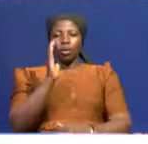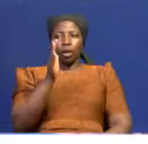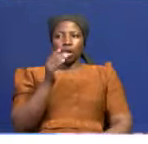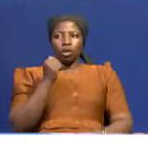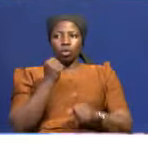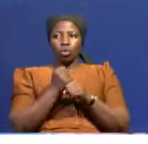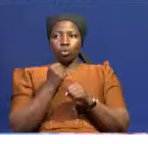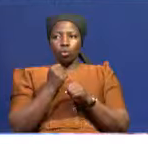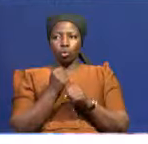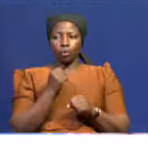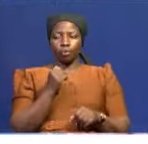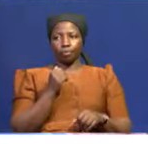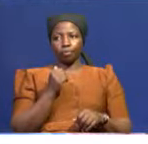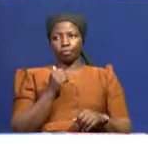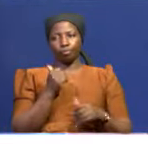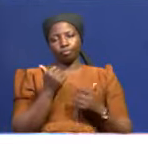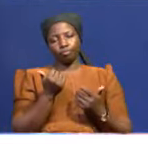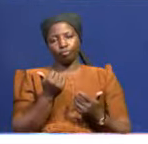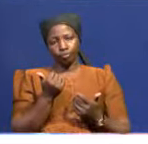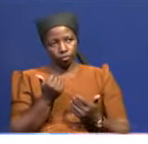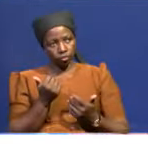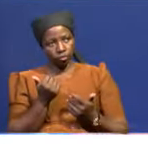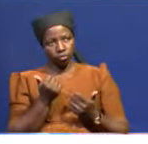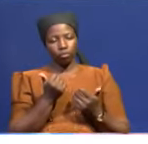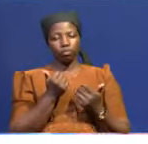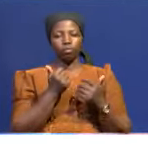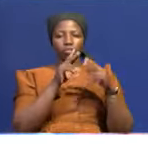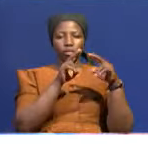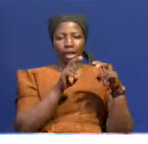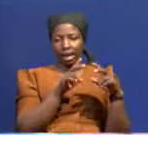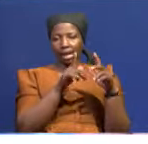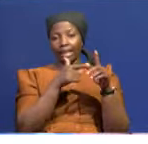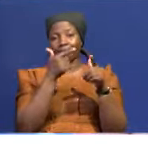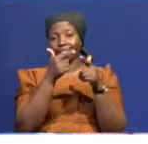watafanya zile lots, na lazima